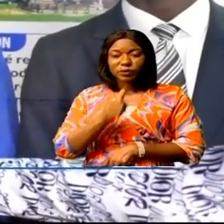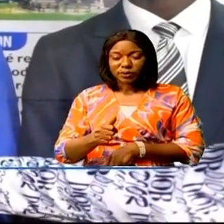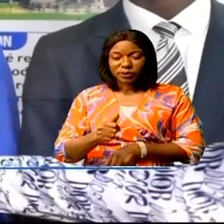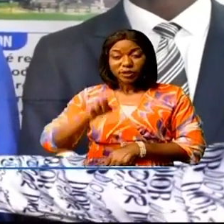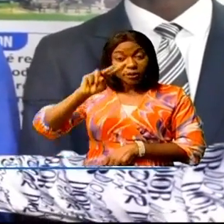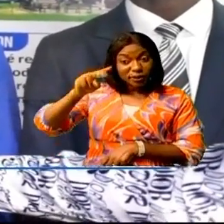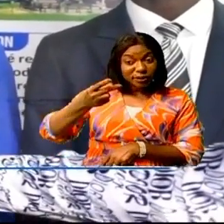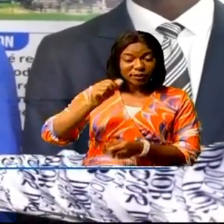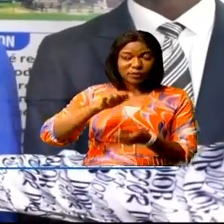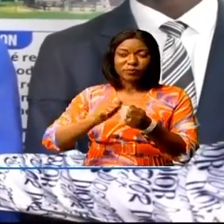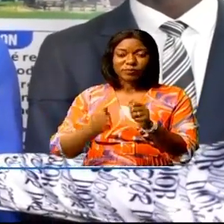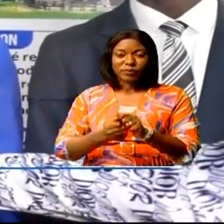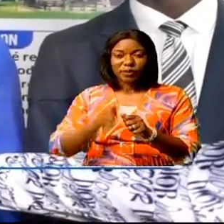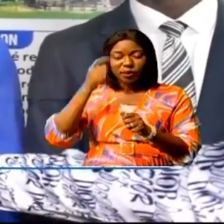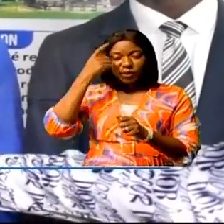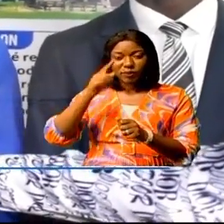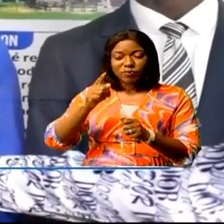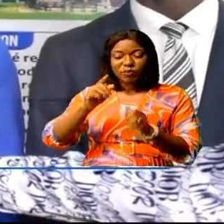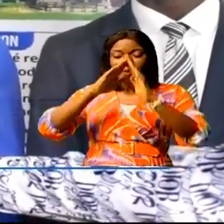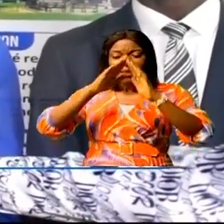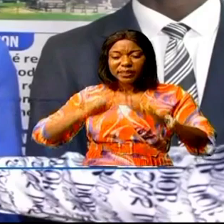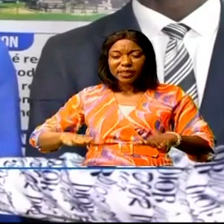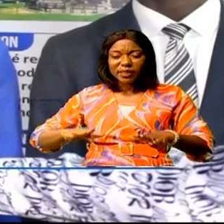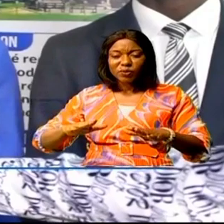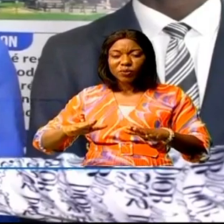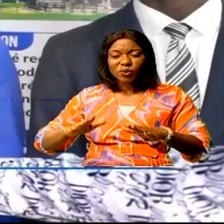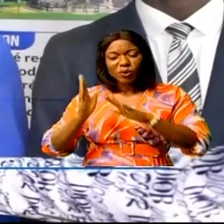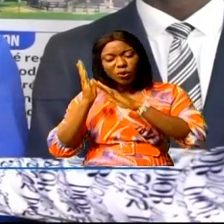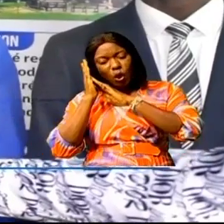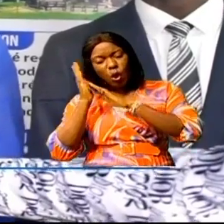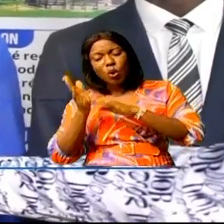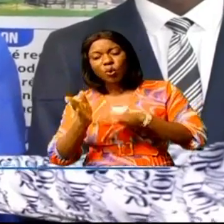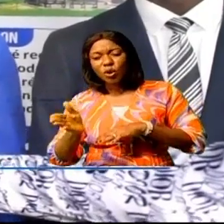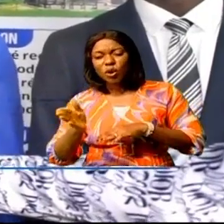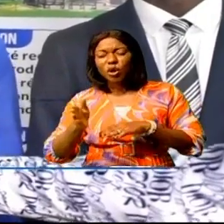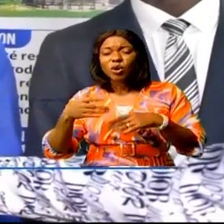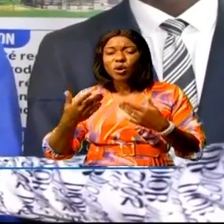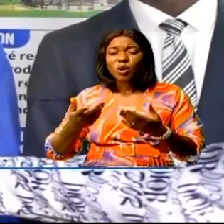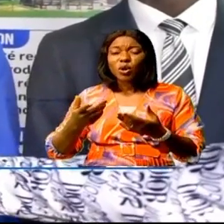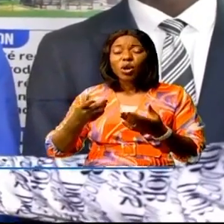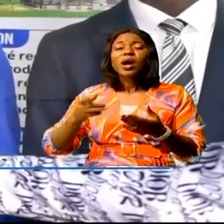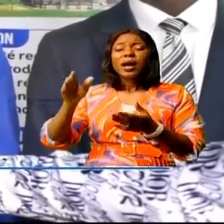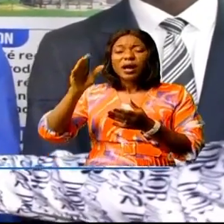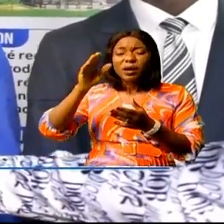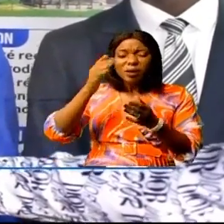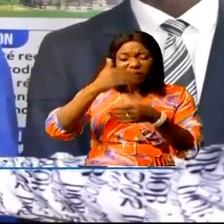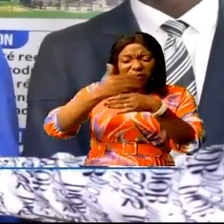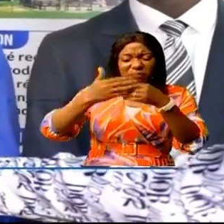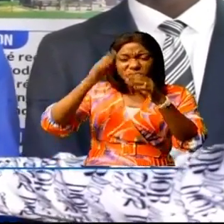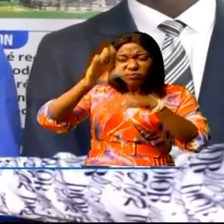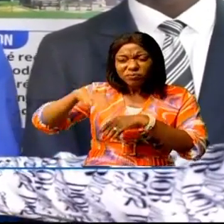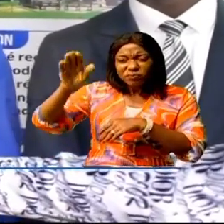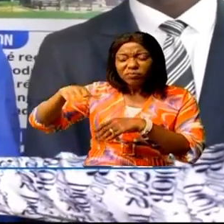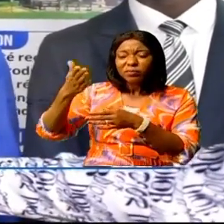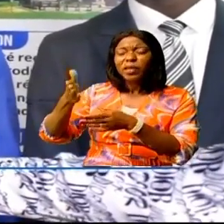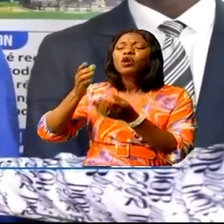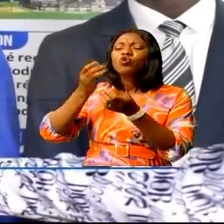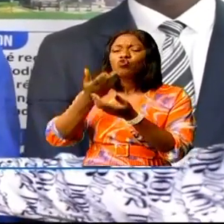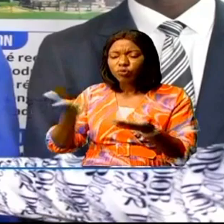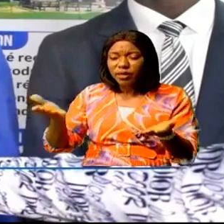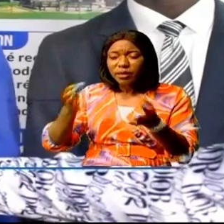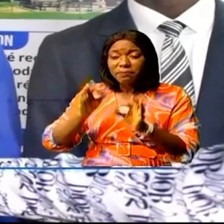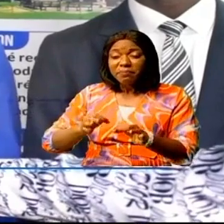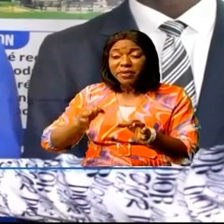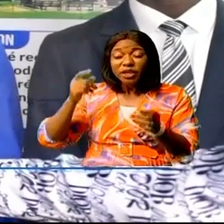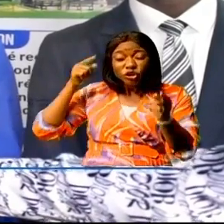c'était par rapport au relogement des étudiants, les hommes, mais également la réhabilitation des deux hommes restants, à l'occurrence du